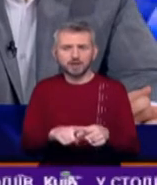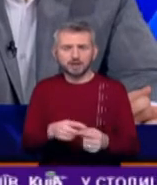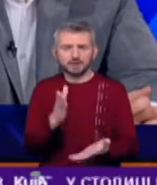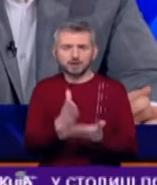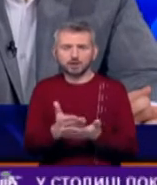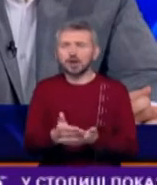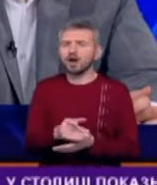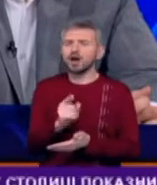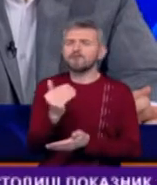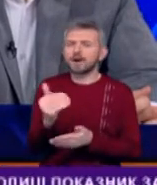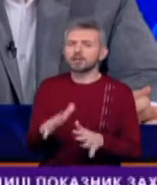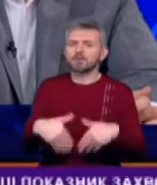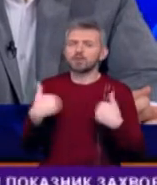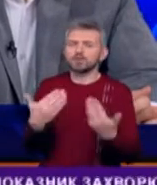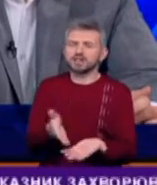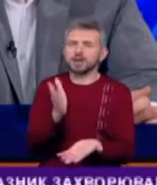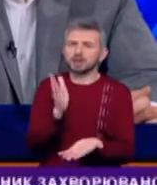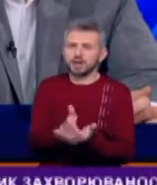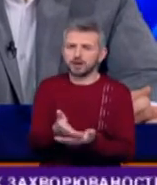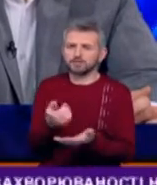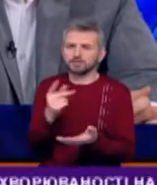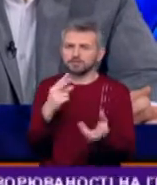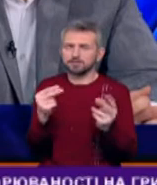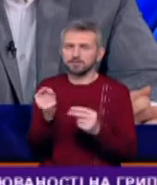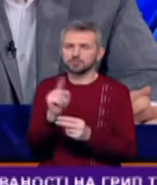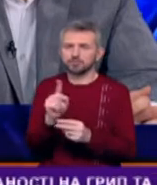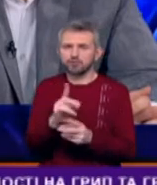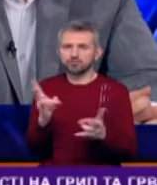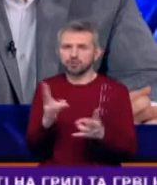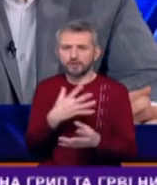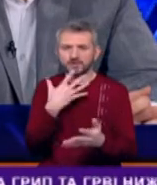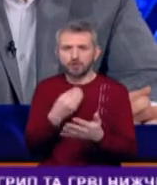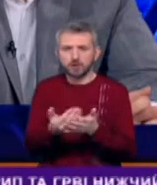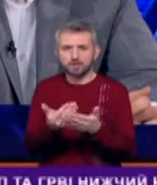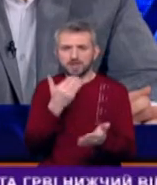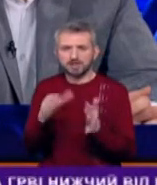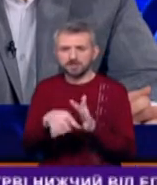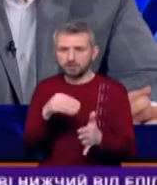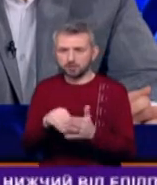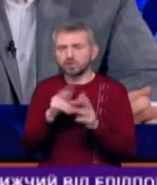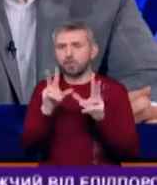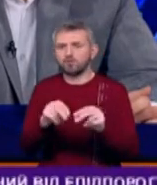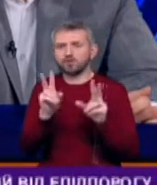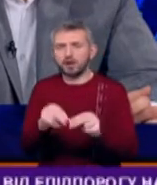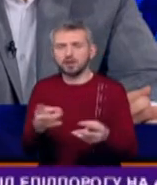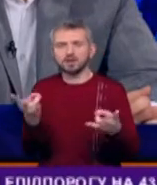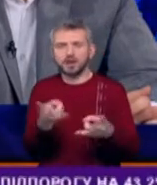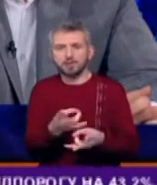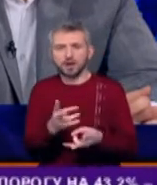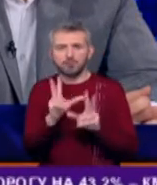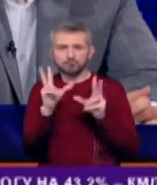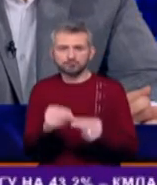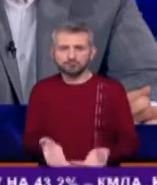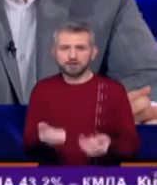Україною. Пане Костянтине, ваша пропозиція полягає в тому, що слід звернути в своїх передвиборчих обіцянках то, що якраз